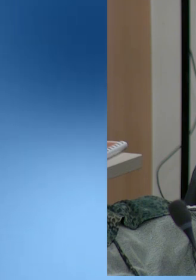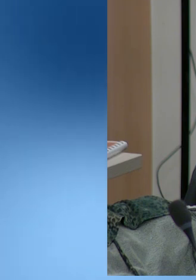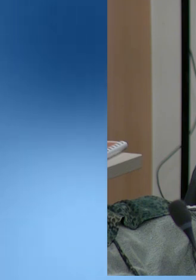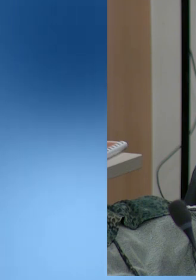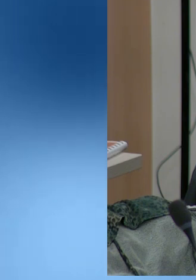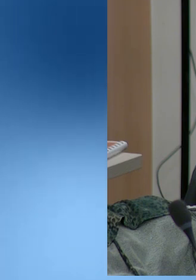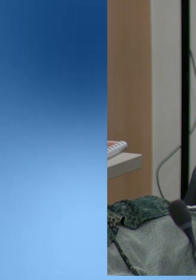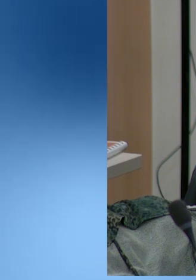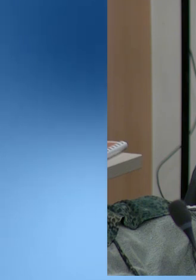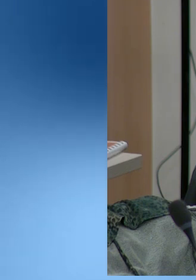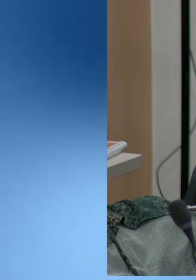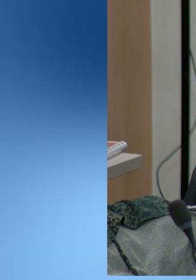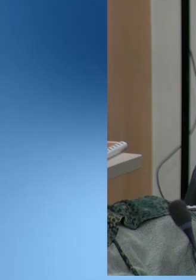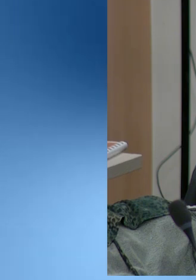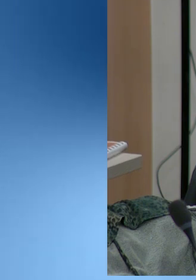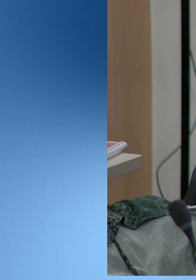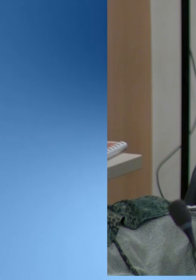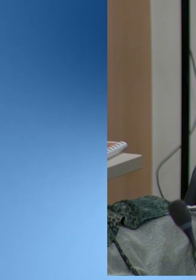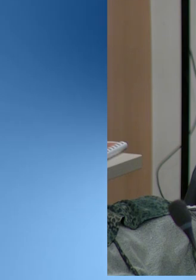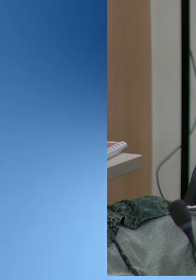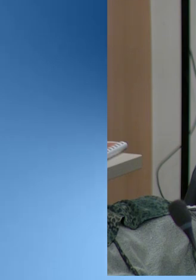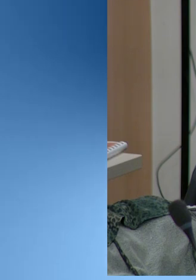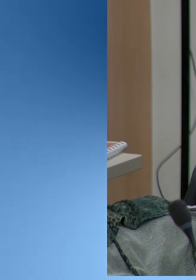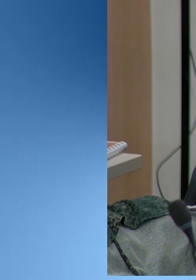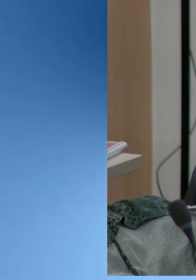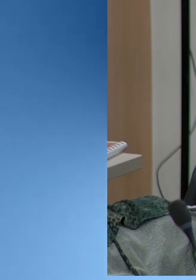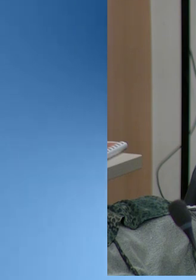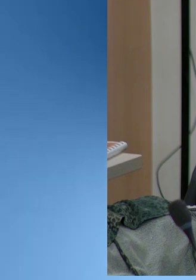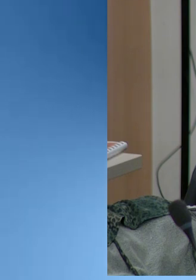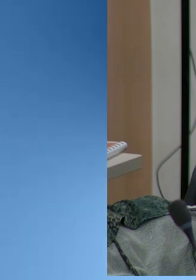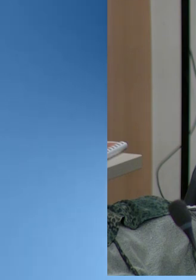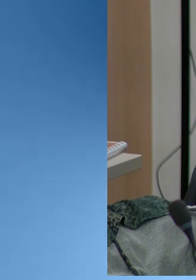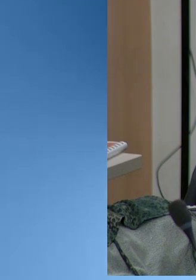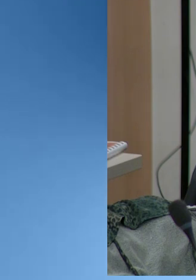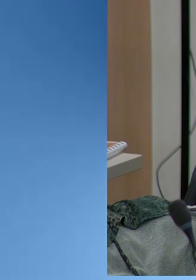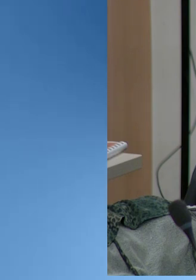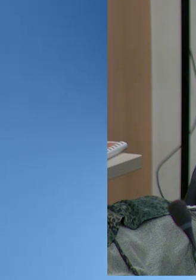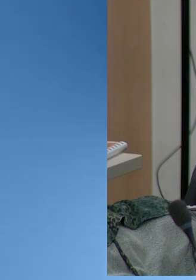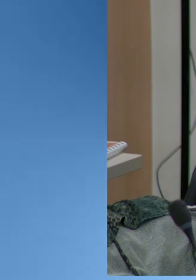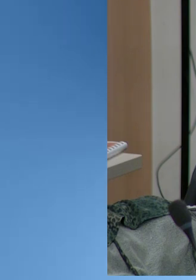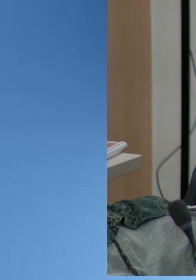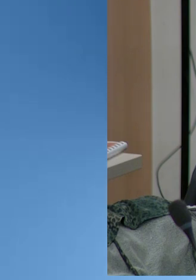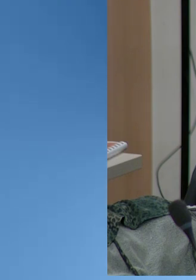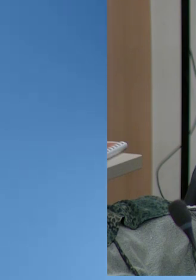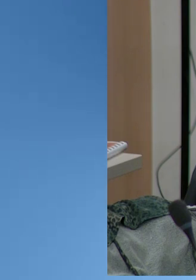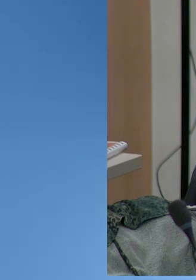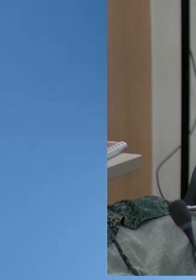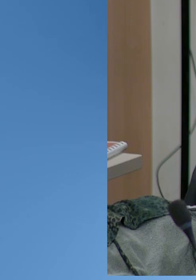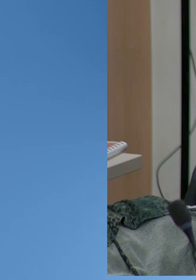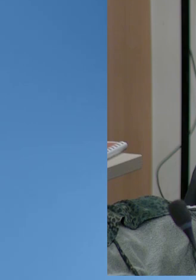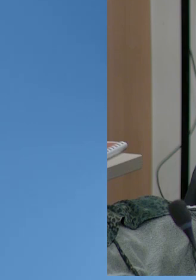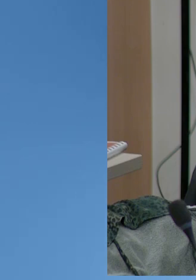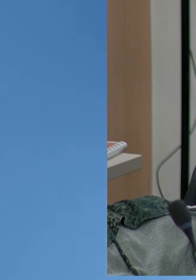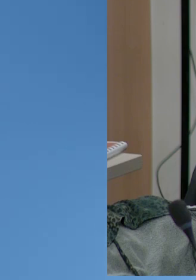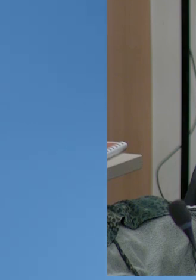et est également une demande forte de l'enrue peut-être que ça ne vous convient pas mais je pense que les habitants et habitantes qui y